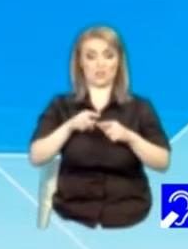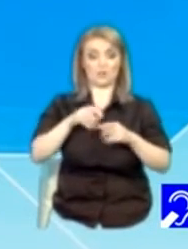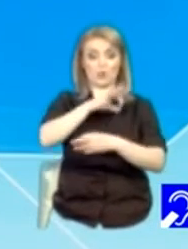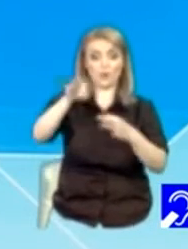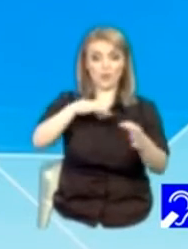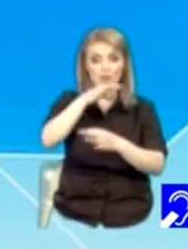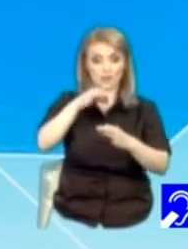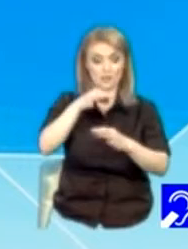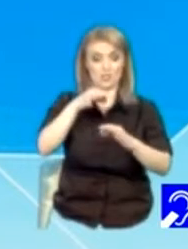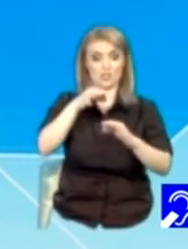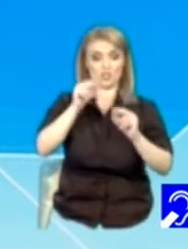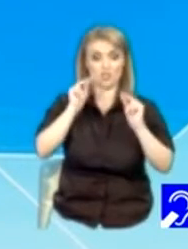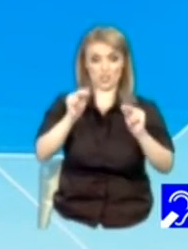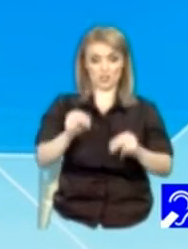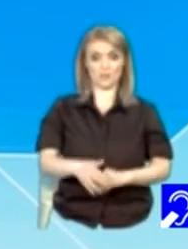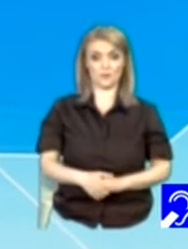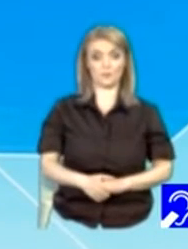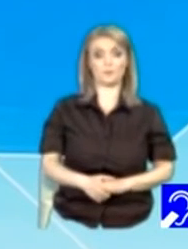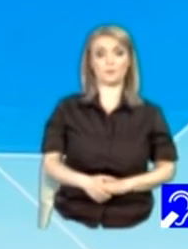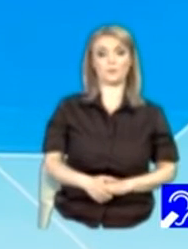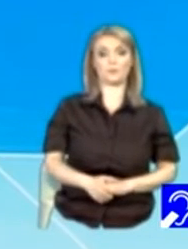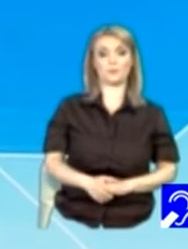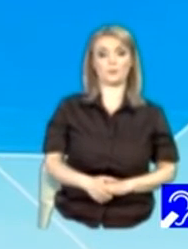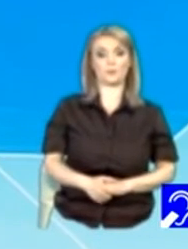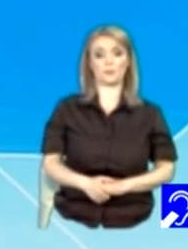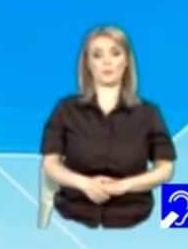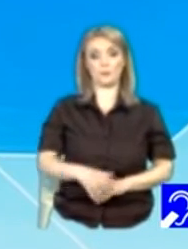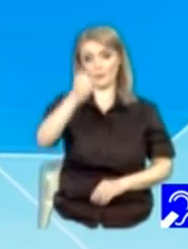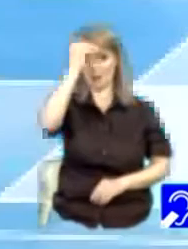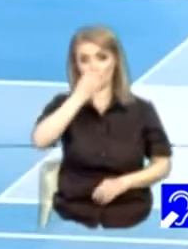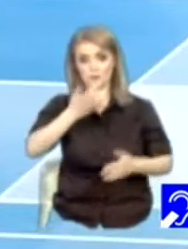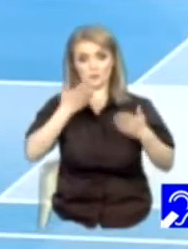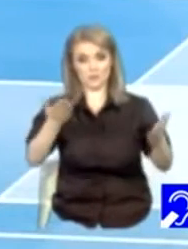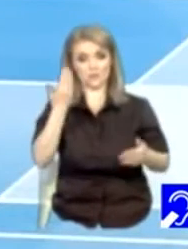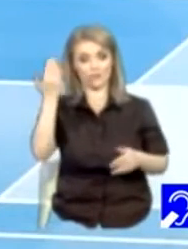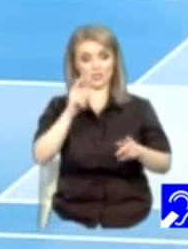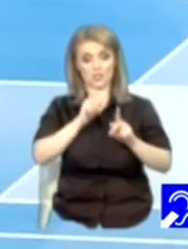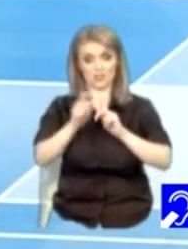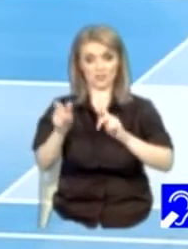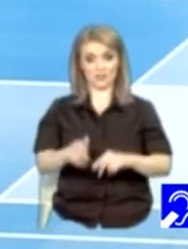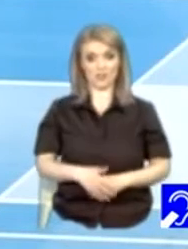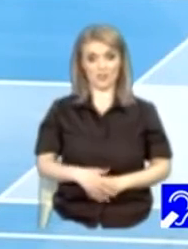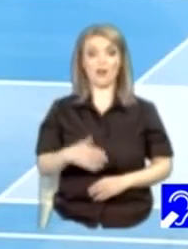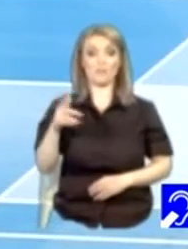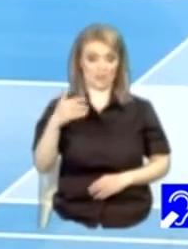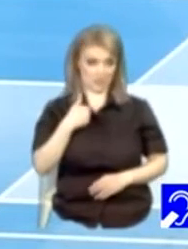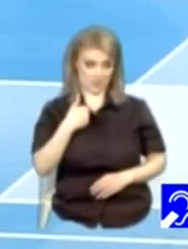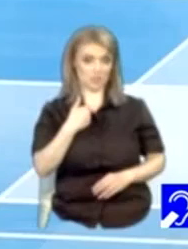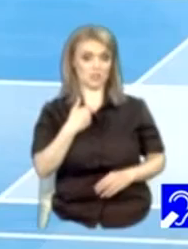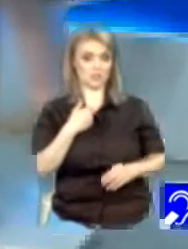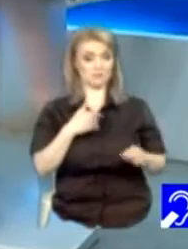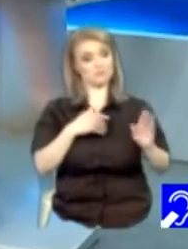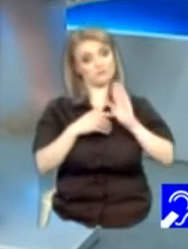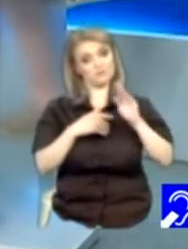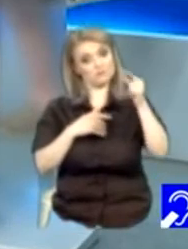din partea partenerilor strategici. Mulțumesc pentru răspuns. Dacă dumneavoastră doriți să-i adresați o întrebare